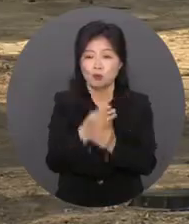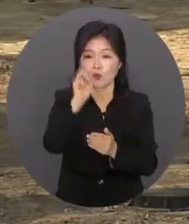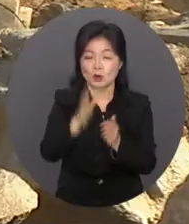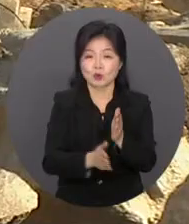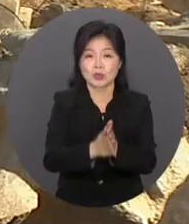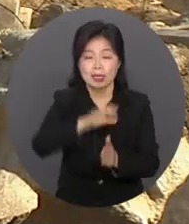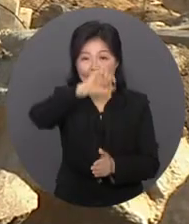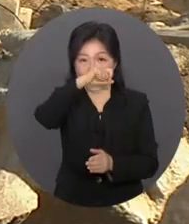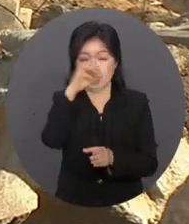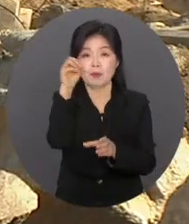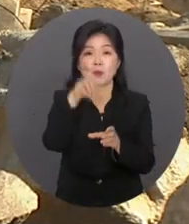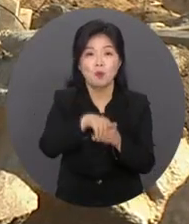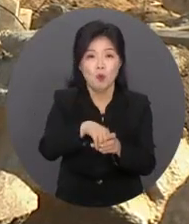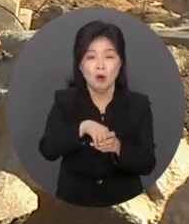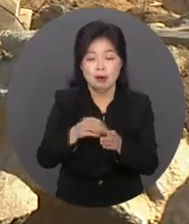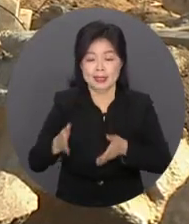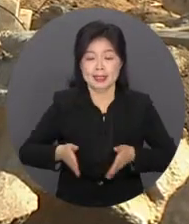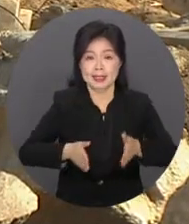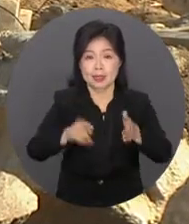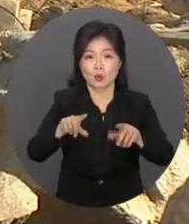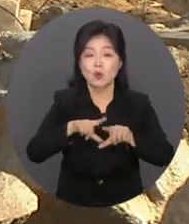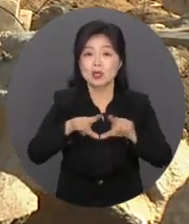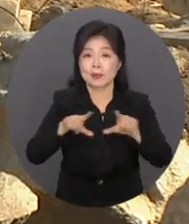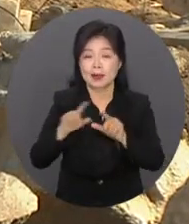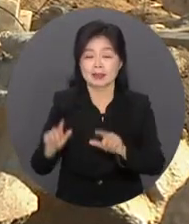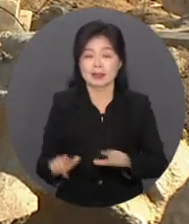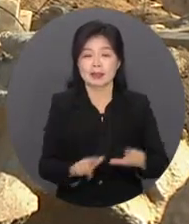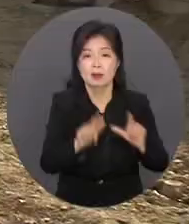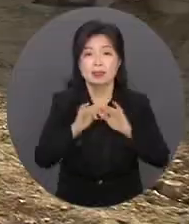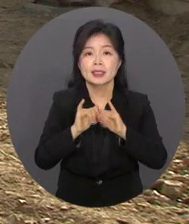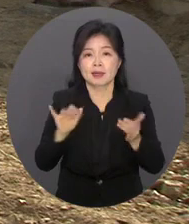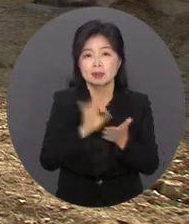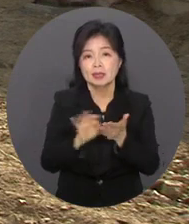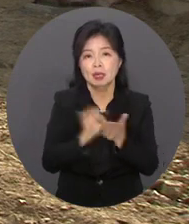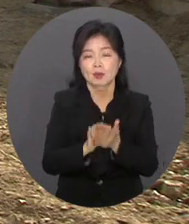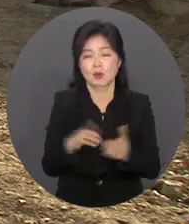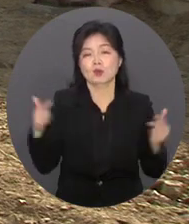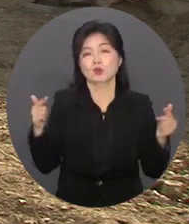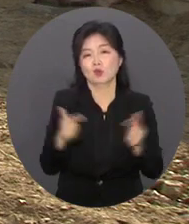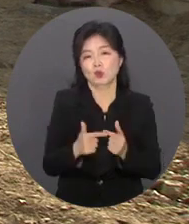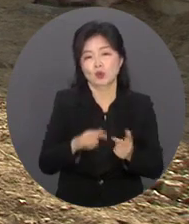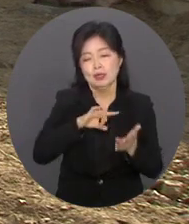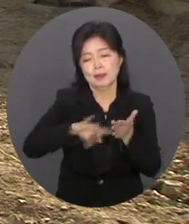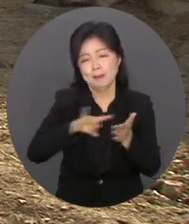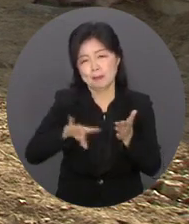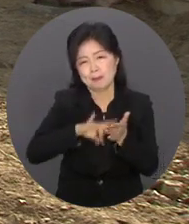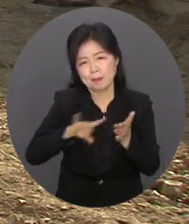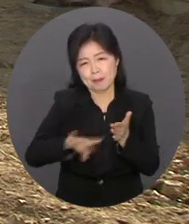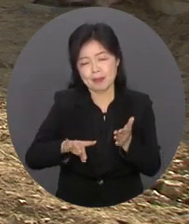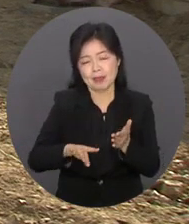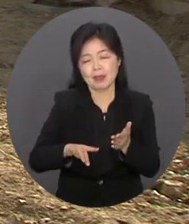예산으로 충당됐습니다이 도로 또한 일반 시민들이 이용할 가능성은 낮아지면서 혈세 낭비라는 논란이